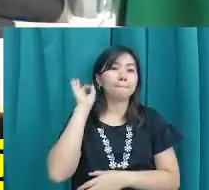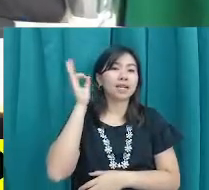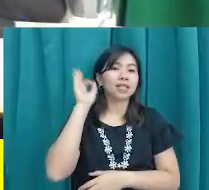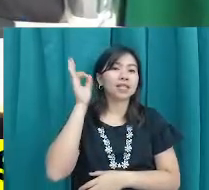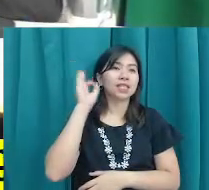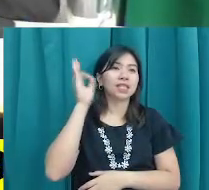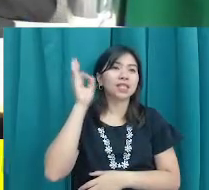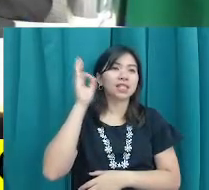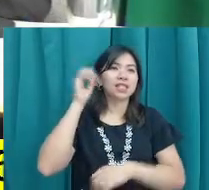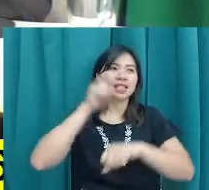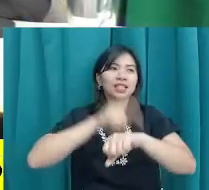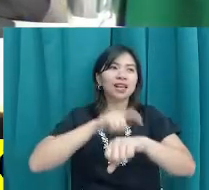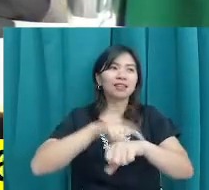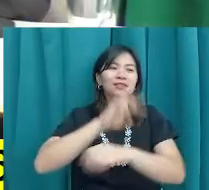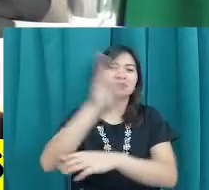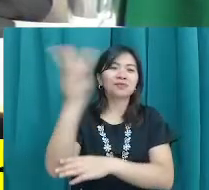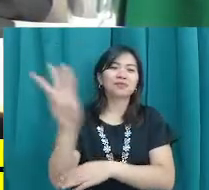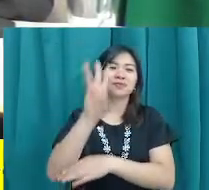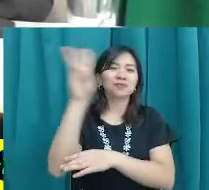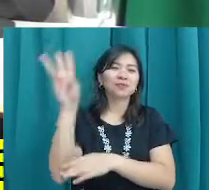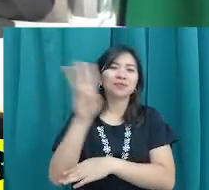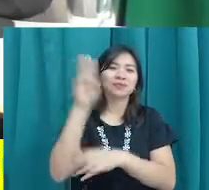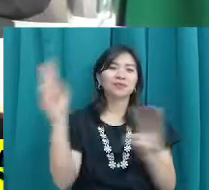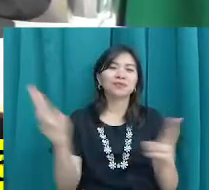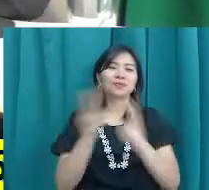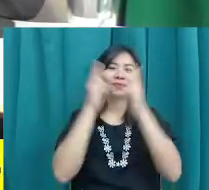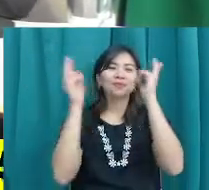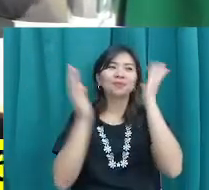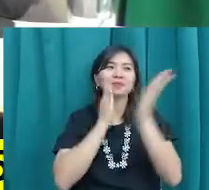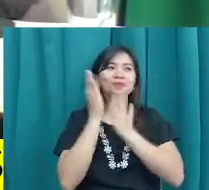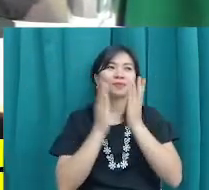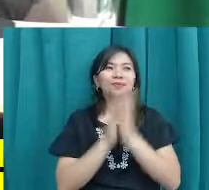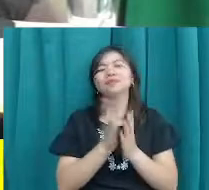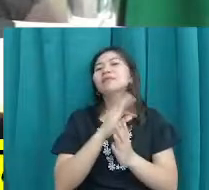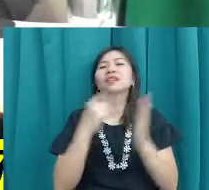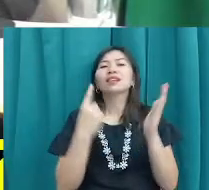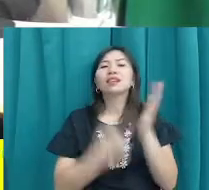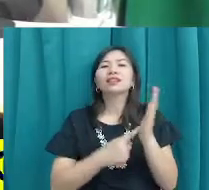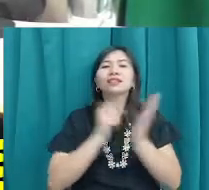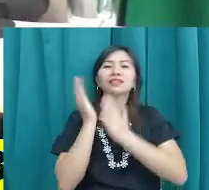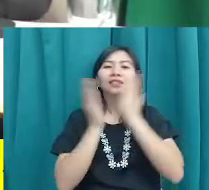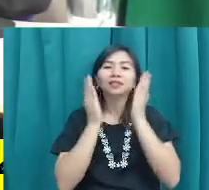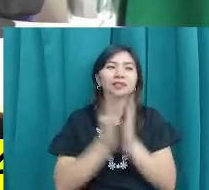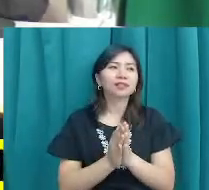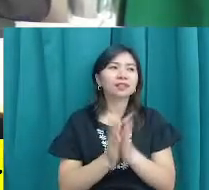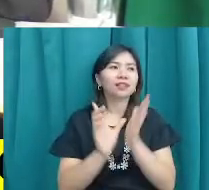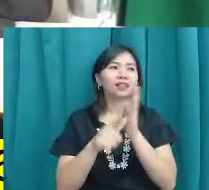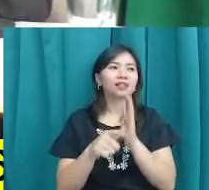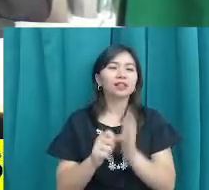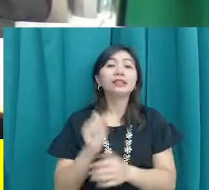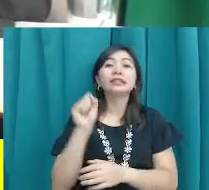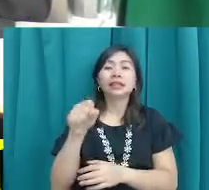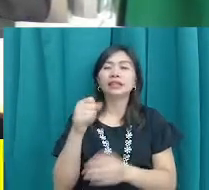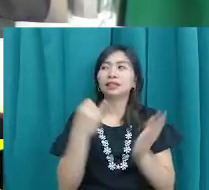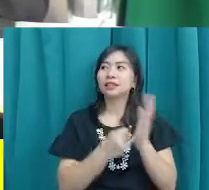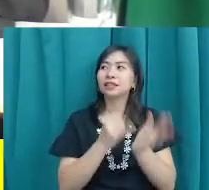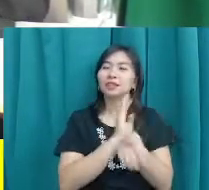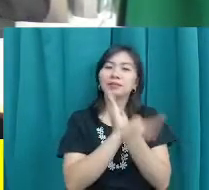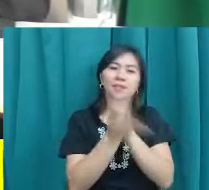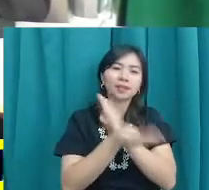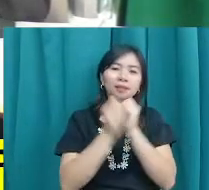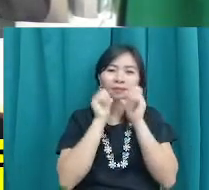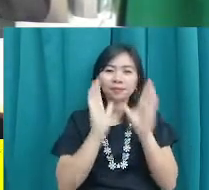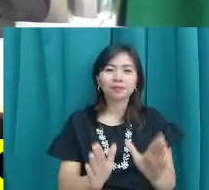on our Wednesday Hallelujah Worship Service. Itong pananambahan natin na ito, mamaya alam ko magiging blessing po sa inyo to.